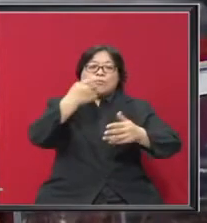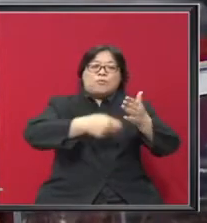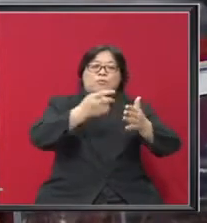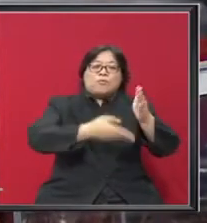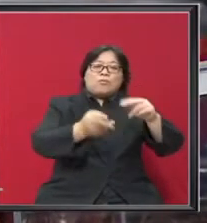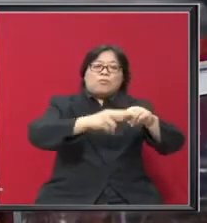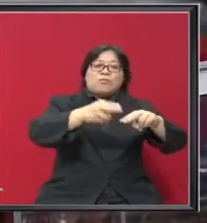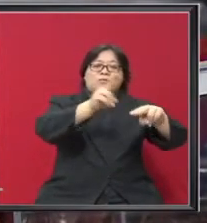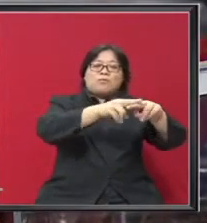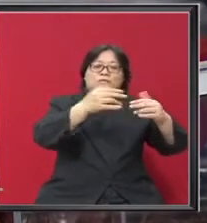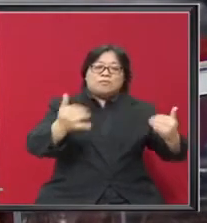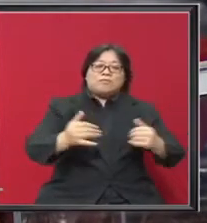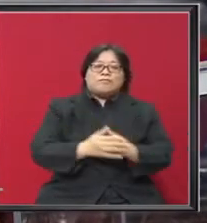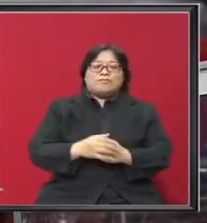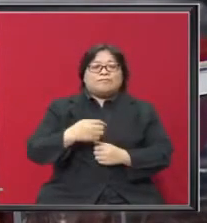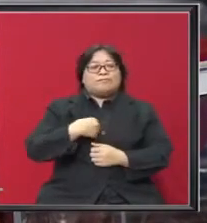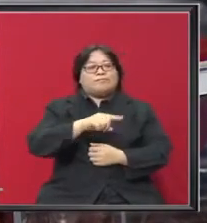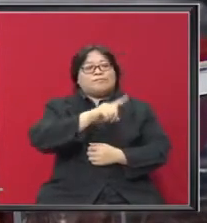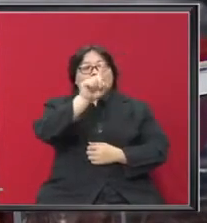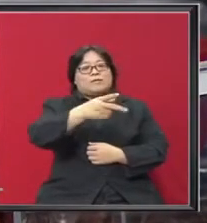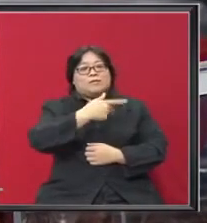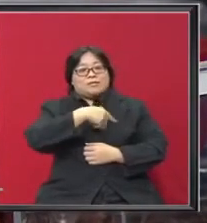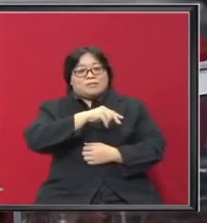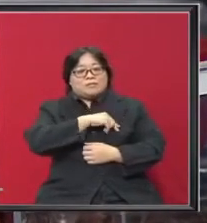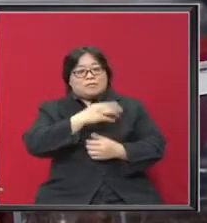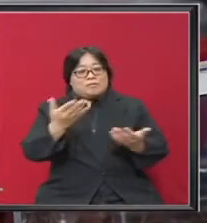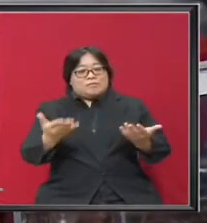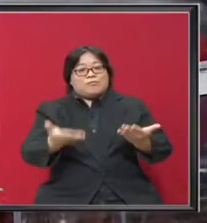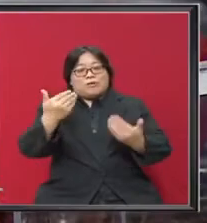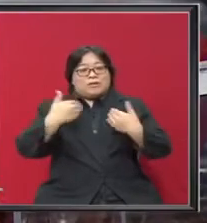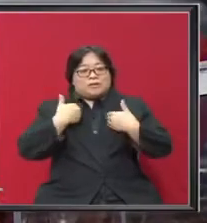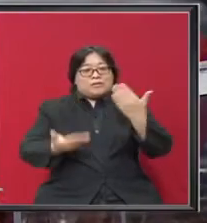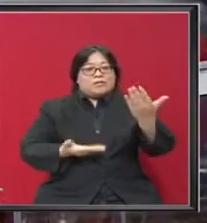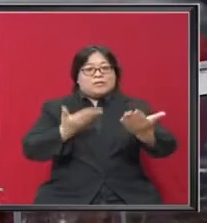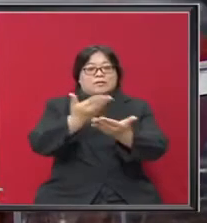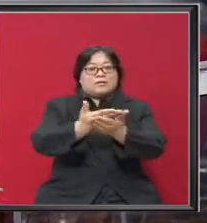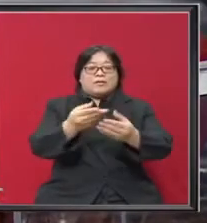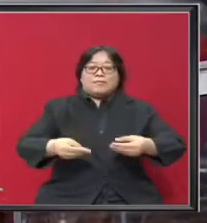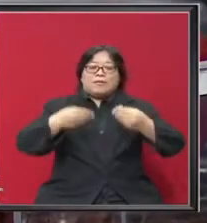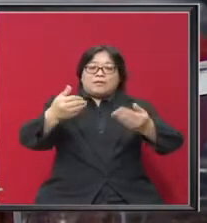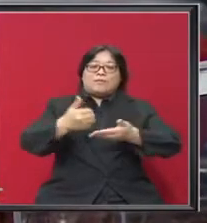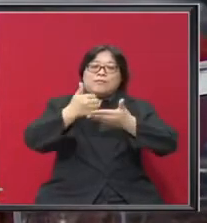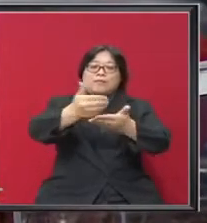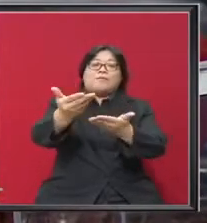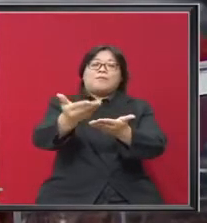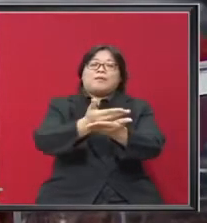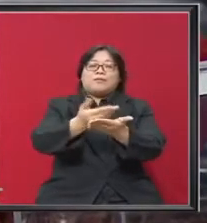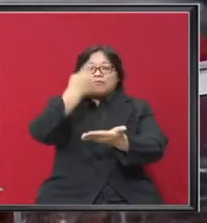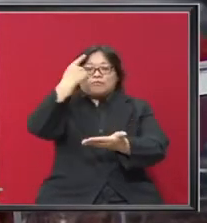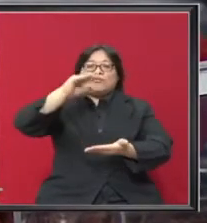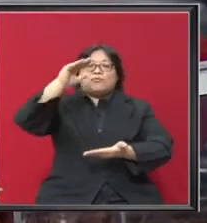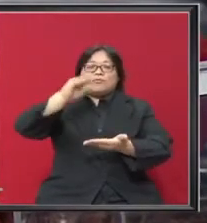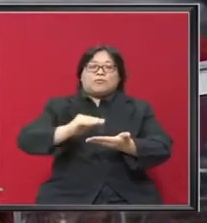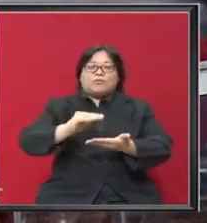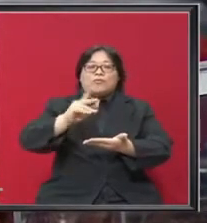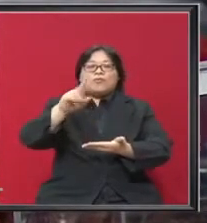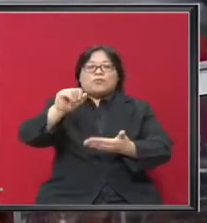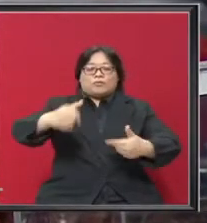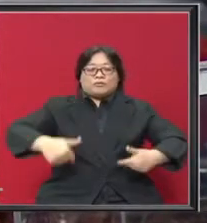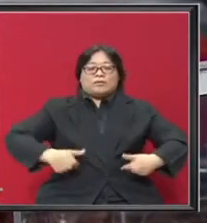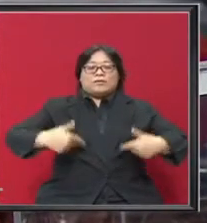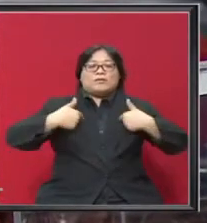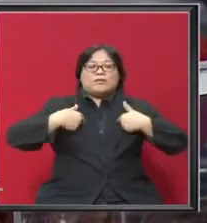sebagainya Adakah a&p hak kemandirian bercadang untuk memberi intense terbaru bagi mengurangkan nah kos Sara hidup